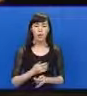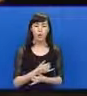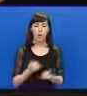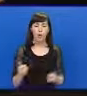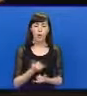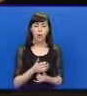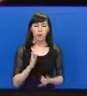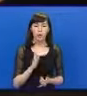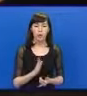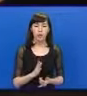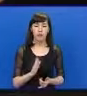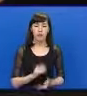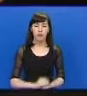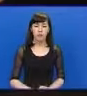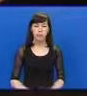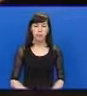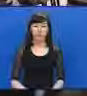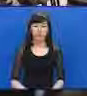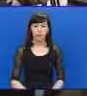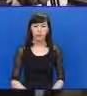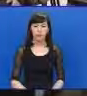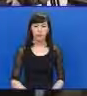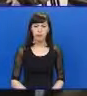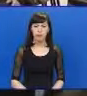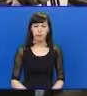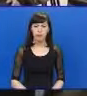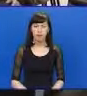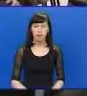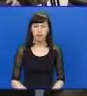қызмет көрсетпек. Айгерім Дәулетбекқызы, Әли Мәлік, Бақдәулет Разақ, оңтүстік ақпарат.